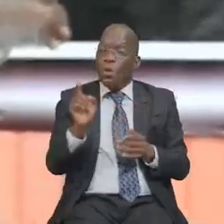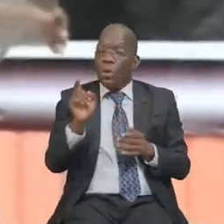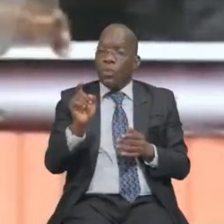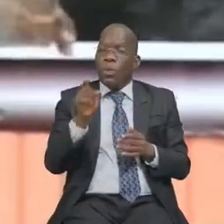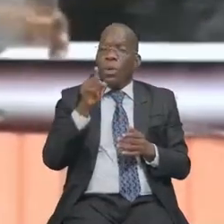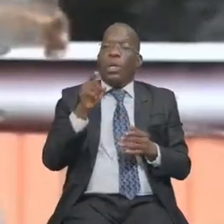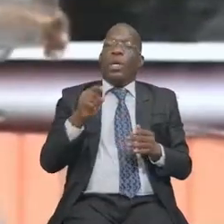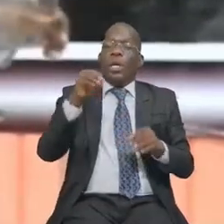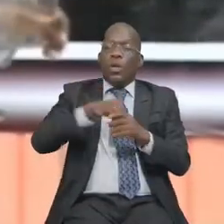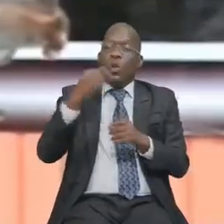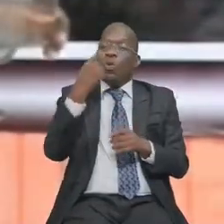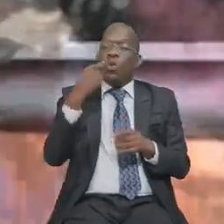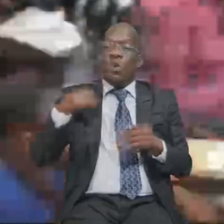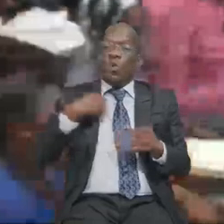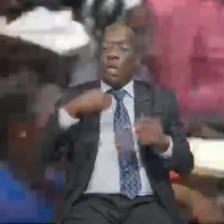rédemption?